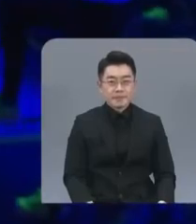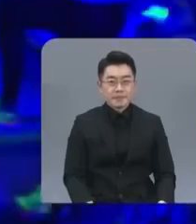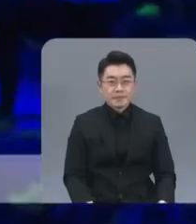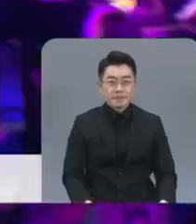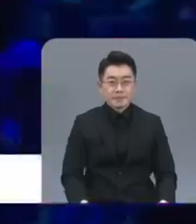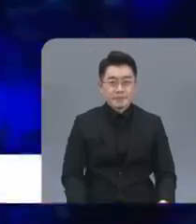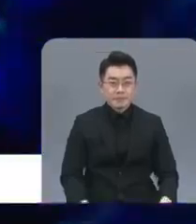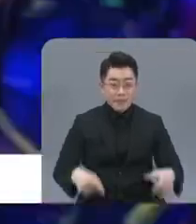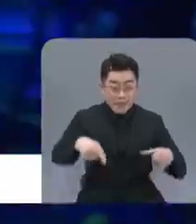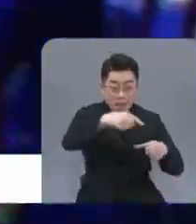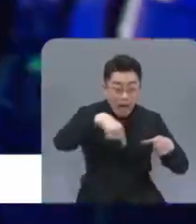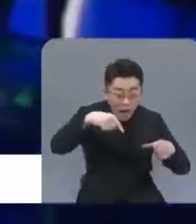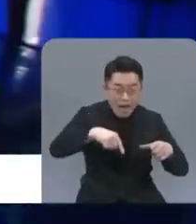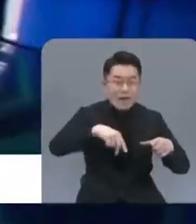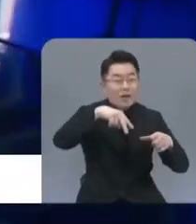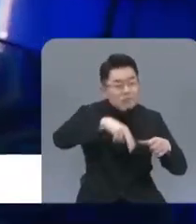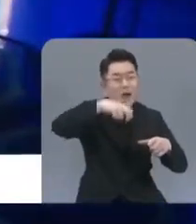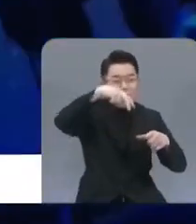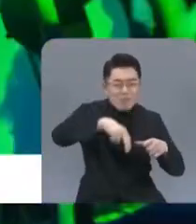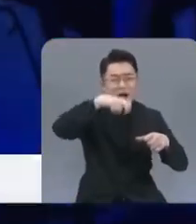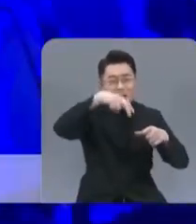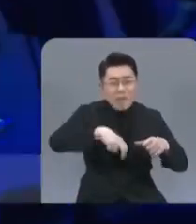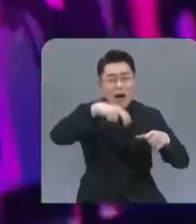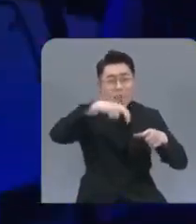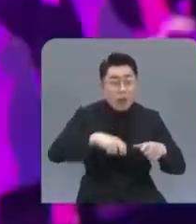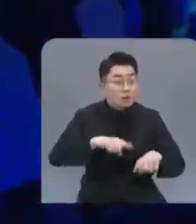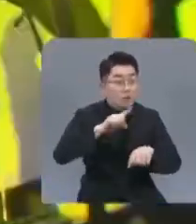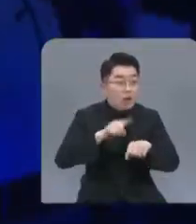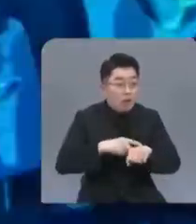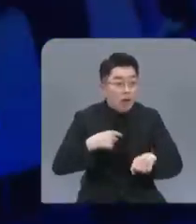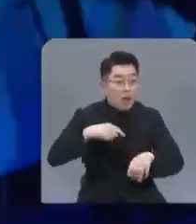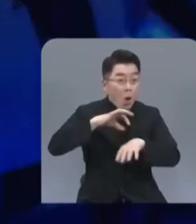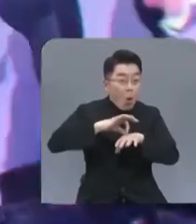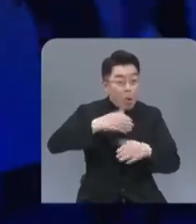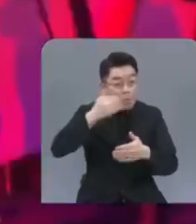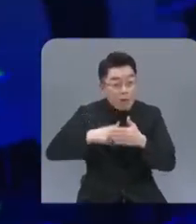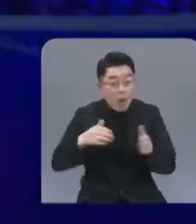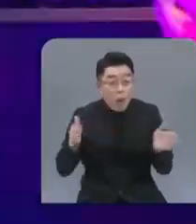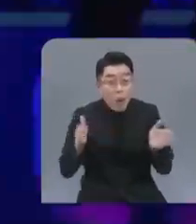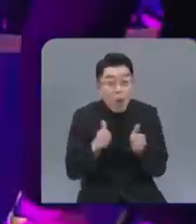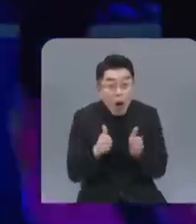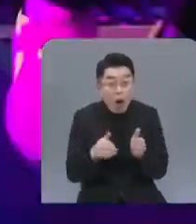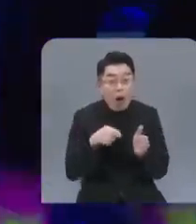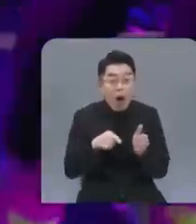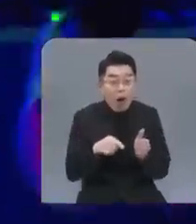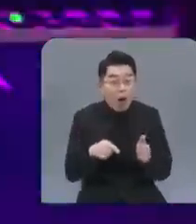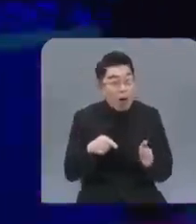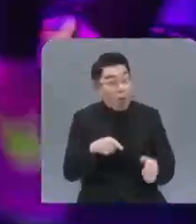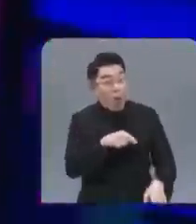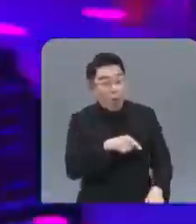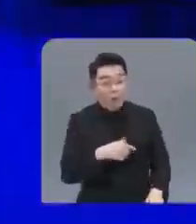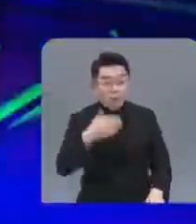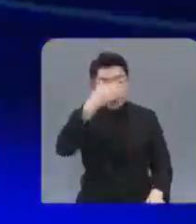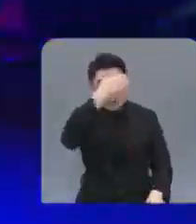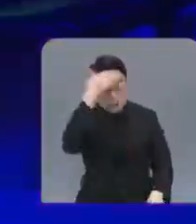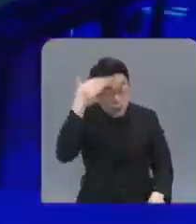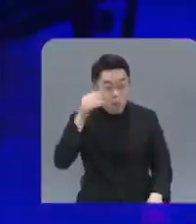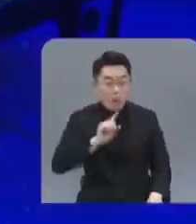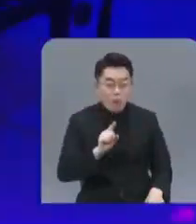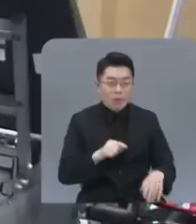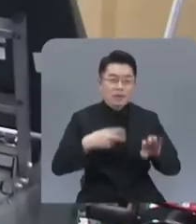미니 트램펄린에서 운동하는 일명 점핑 다이어트. 충격이 덜하고 운동 효과는 커 중장년층이